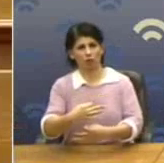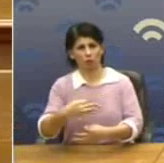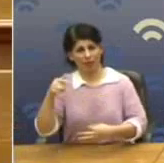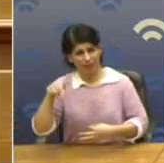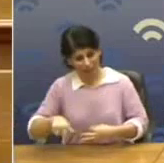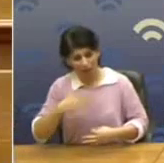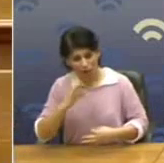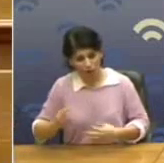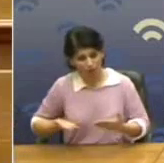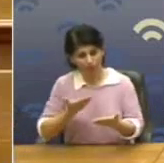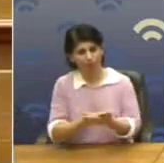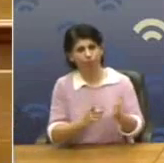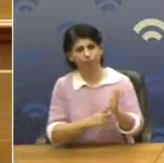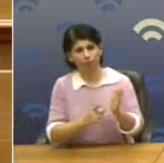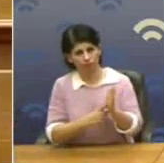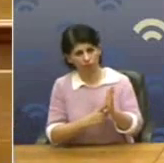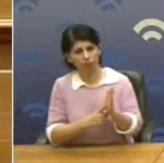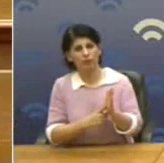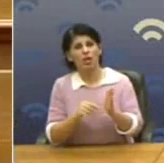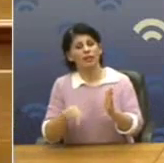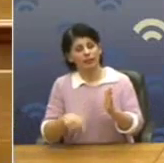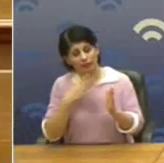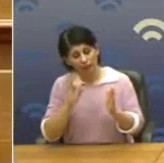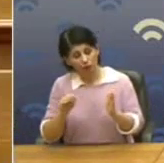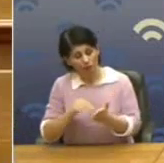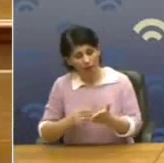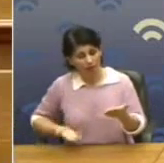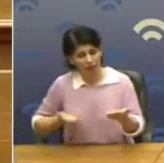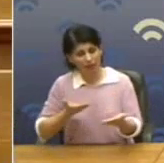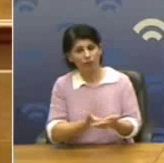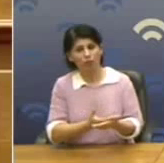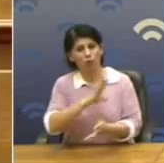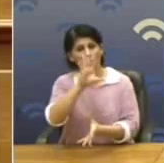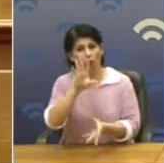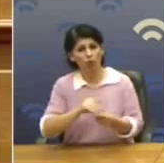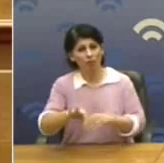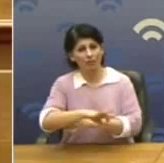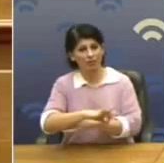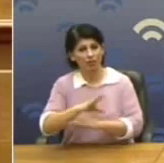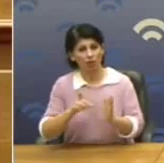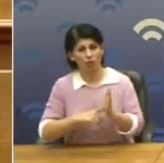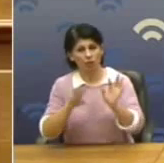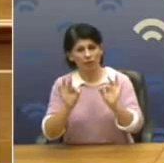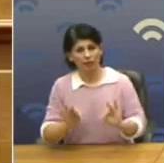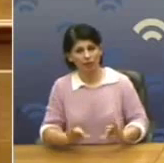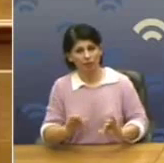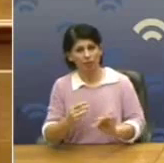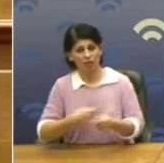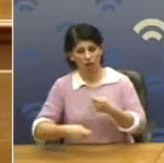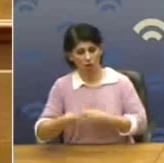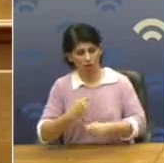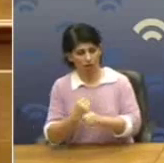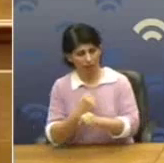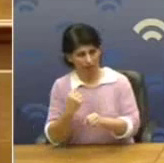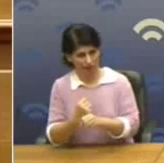αυτή την πρόταση νόμου, γι' αυτό και θα καταθέσουμε ολοκληρωμένο σχέδιο νόμου για τη ρύθμιση της αγοράς εργασίας